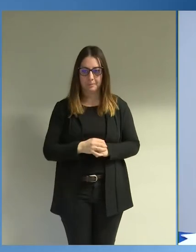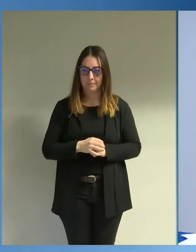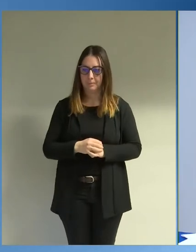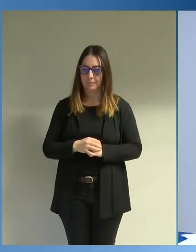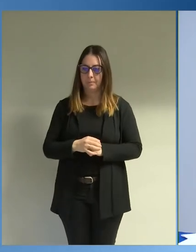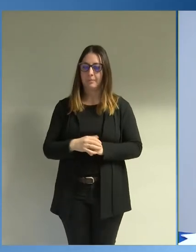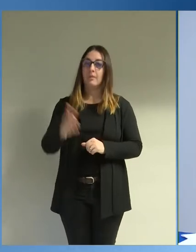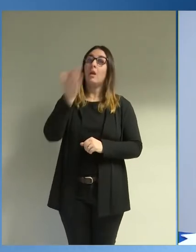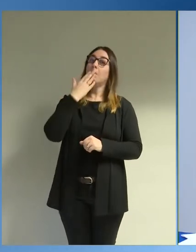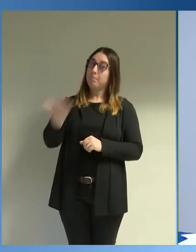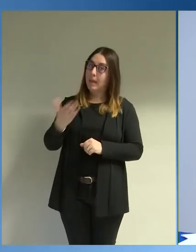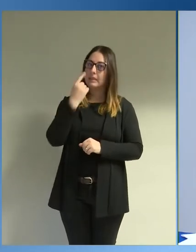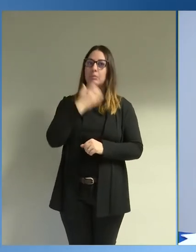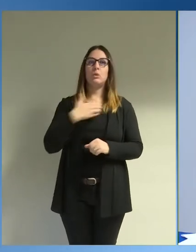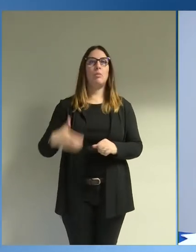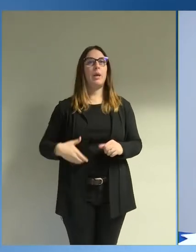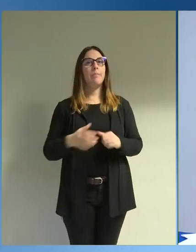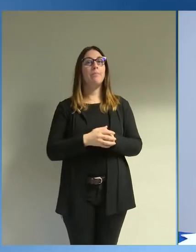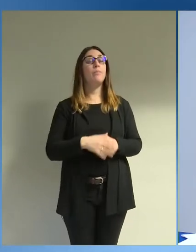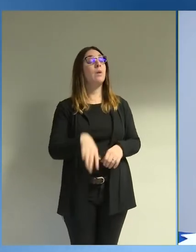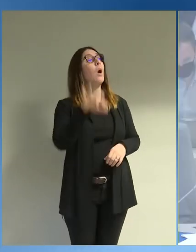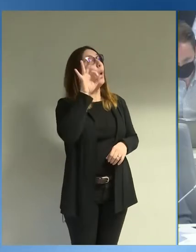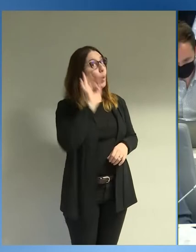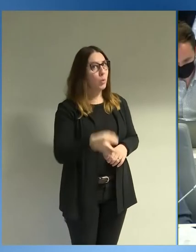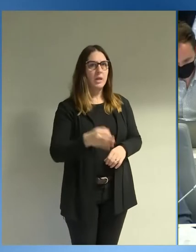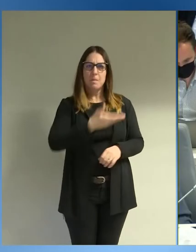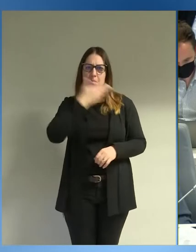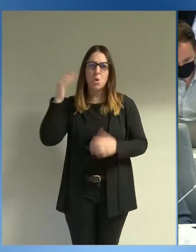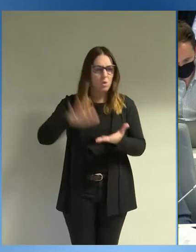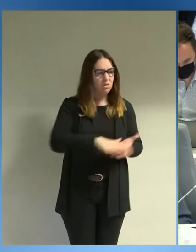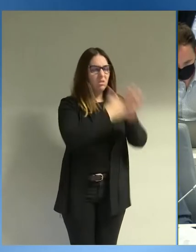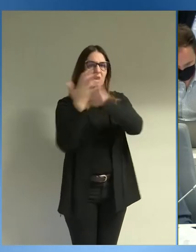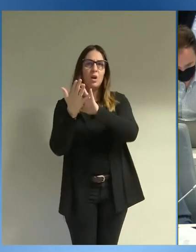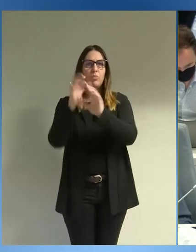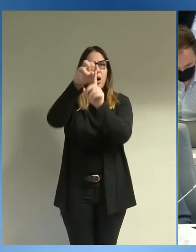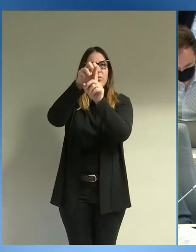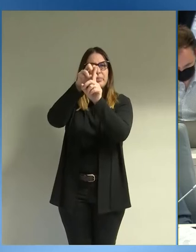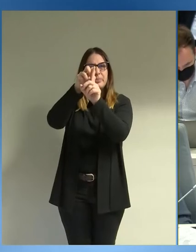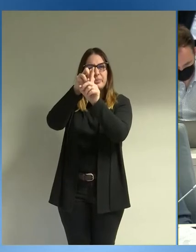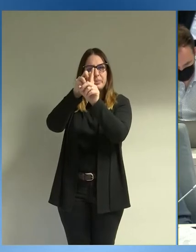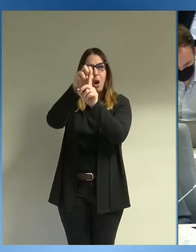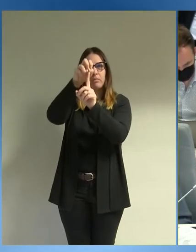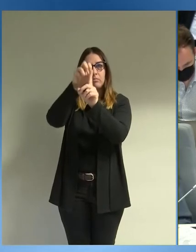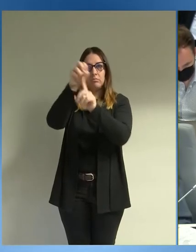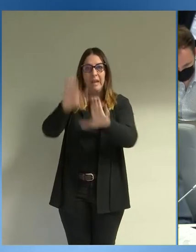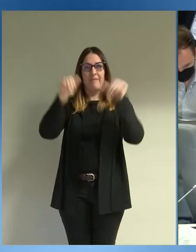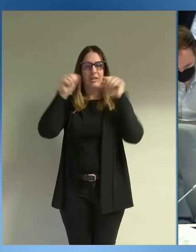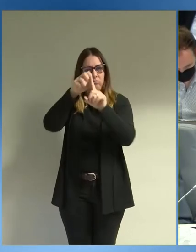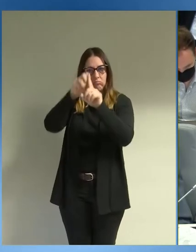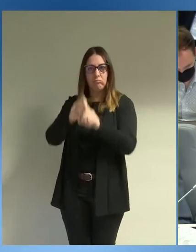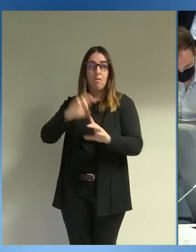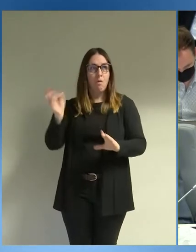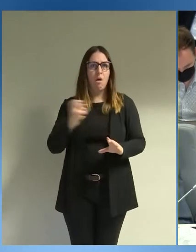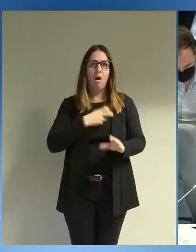merci monsieur le maire oui nous devons accélérer et renforcer la lutte contre le réchauffement climatique c'est un sujet qui enfin infuse